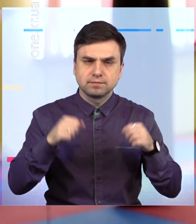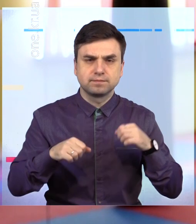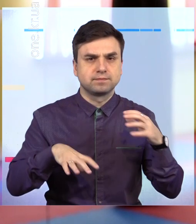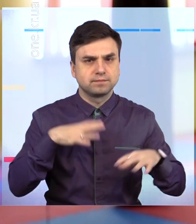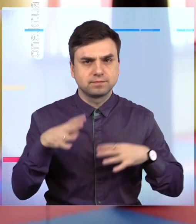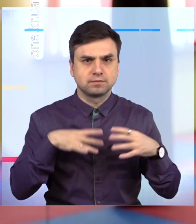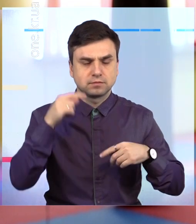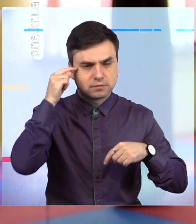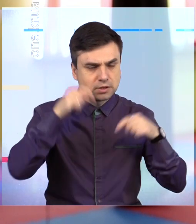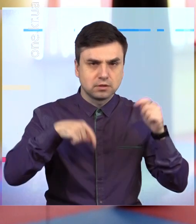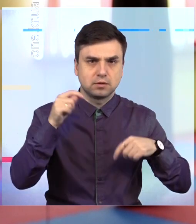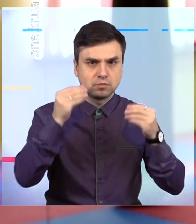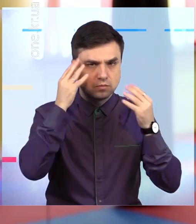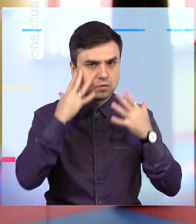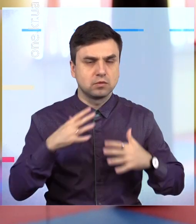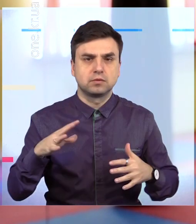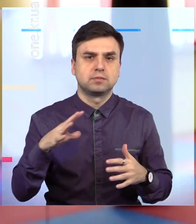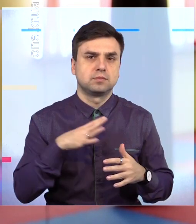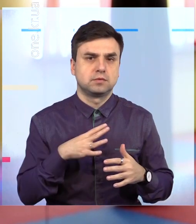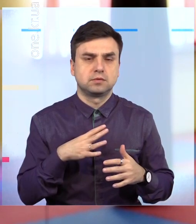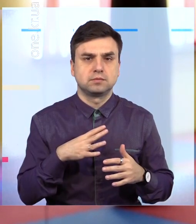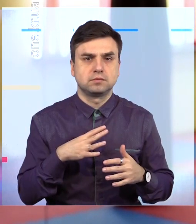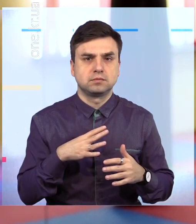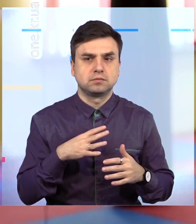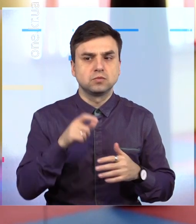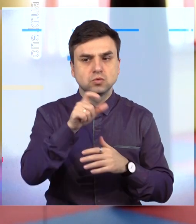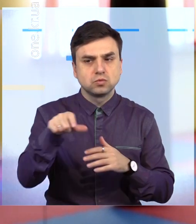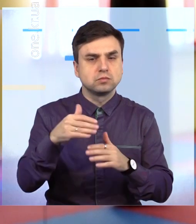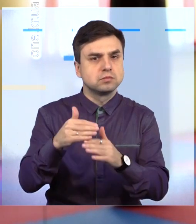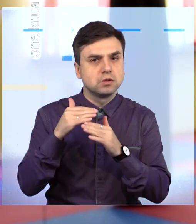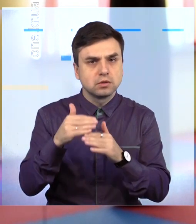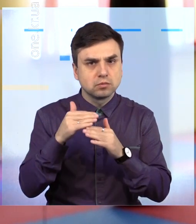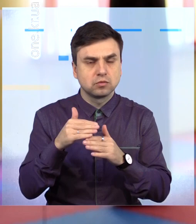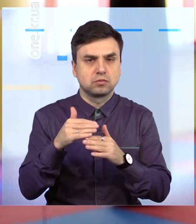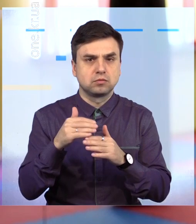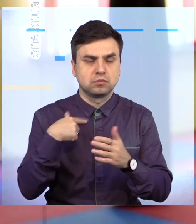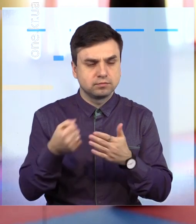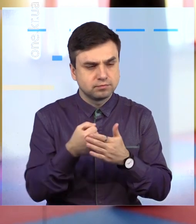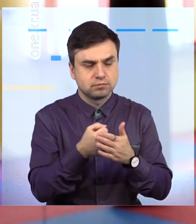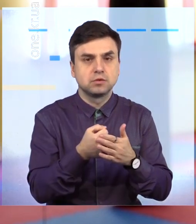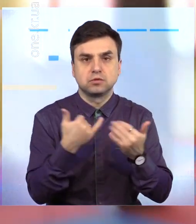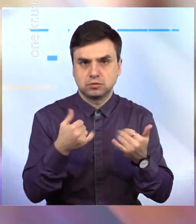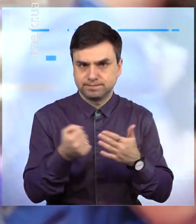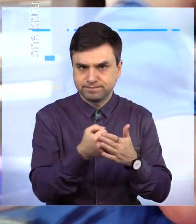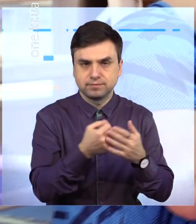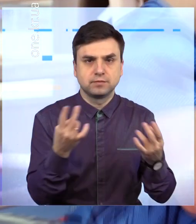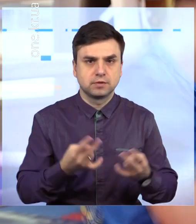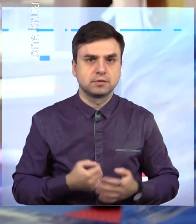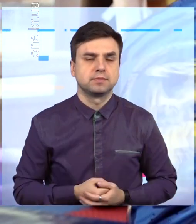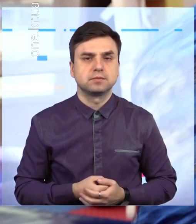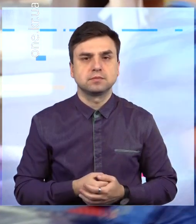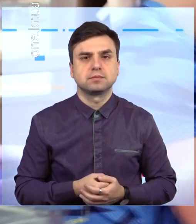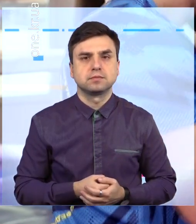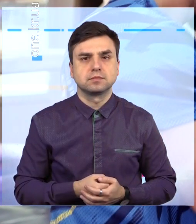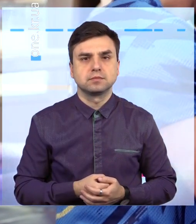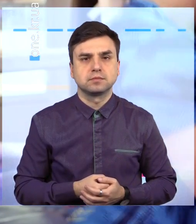проливал пота много, что есть люди, которые меня вели сюда, и нужно идти до конца, чего бы это ни стоило. Зараз у спортсмена